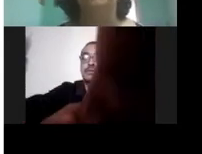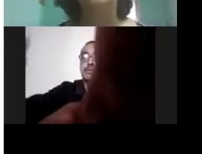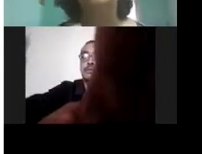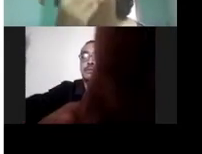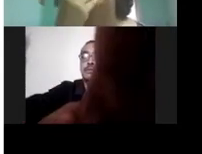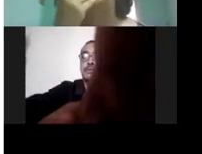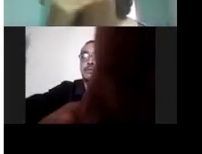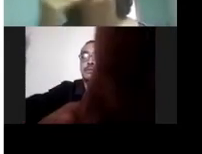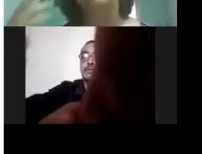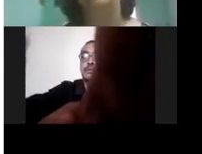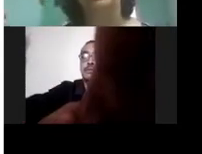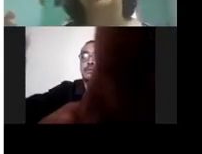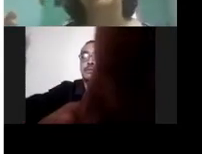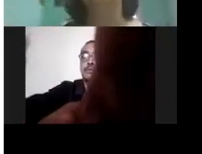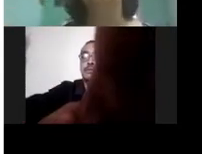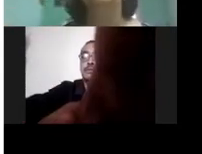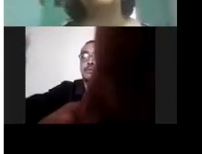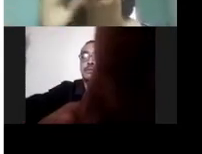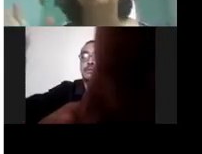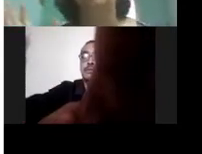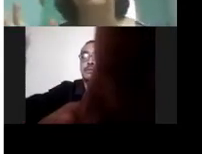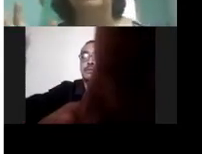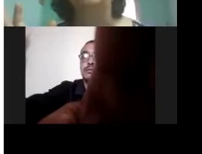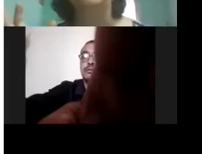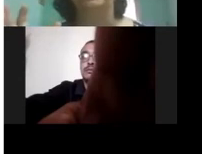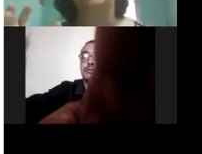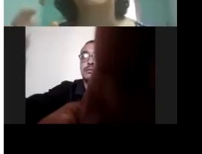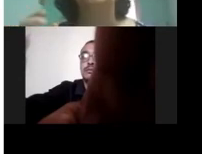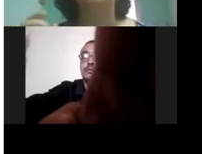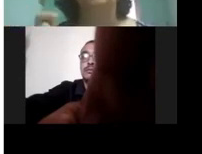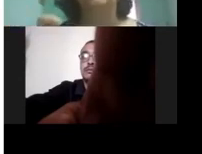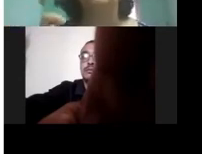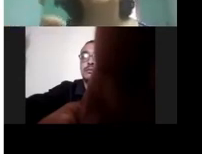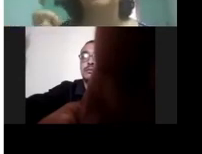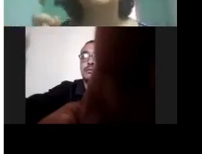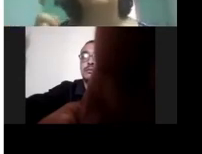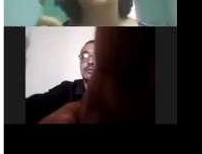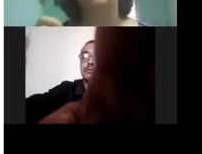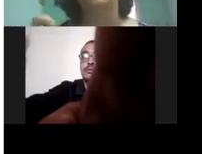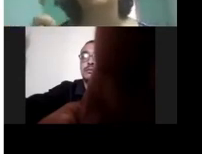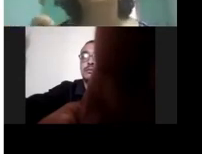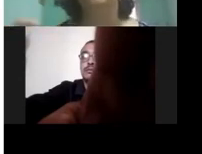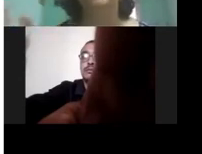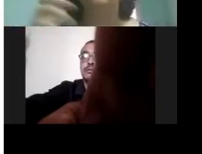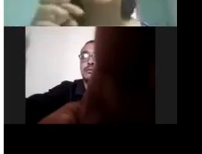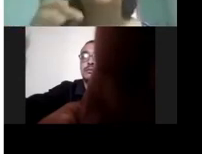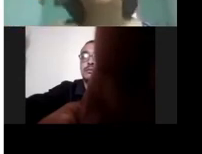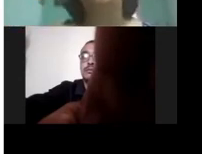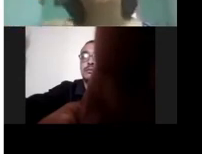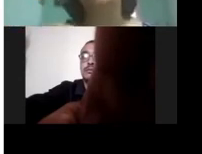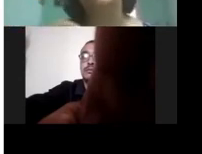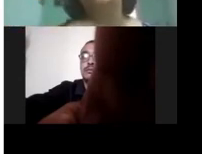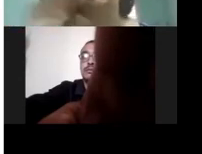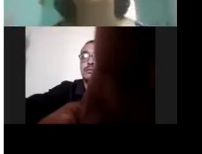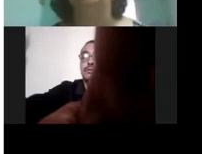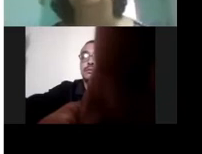पर्यो तर मैले बोलेर भने ममाथि झन् ठुलो हिंसा हुन्छ भनेपछि मलाई केही भयो भने म एउटा सङ्केत गर्छु